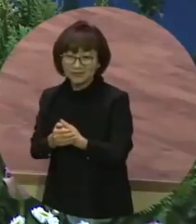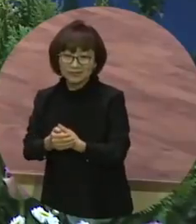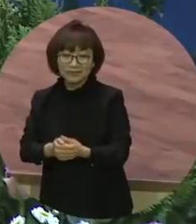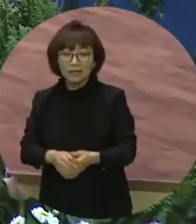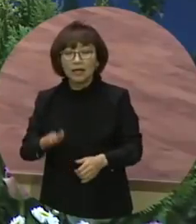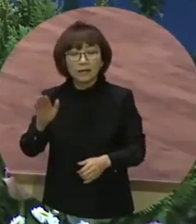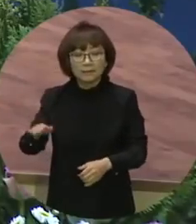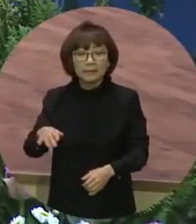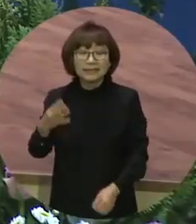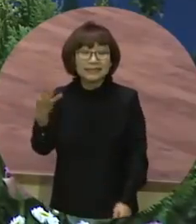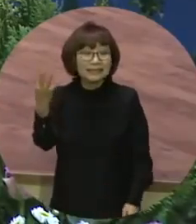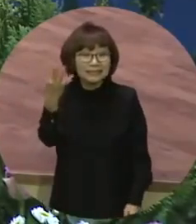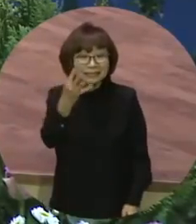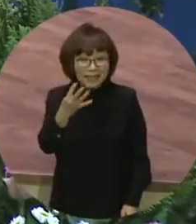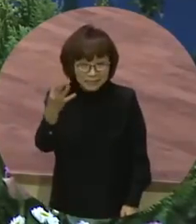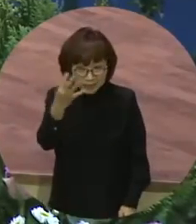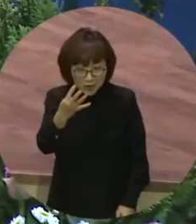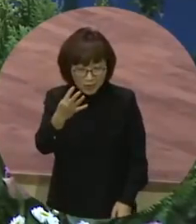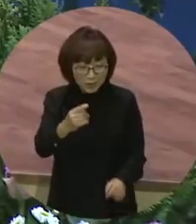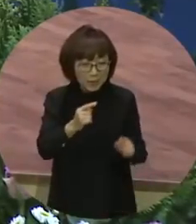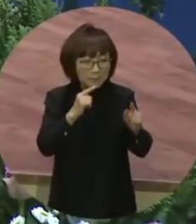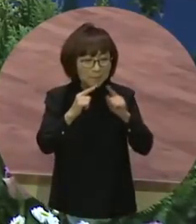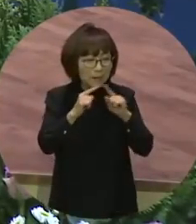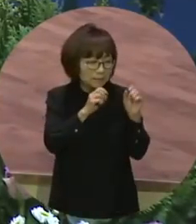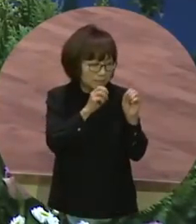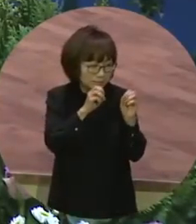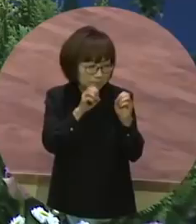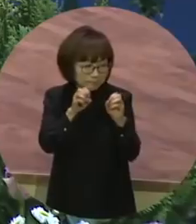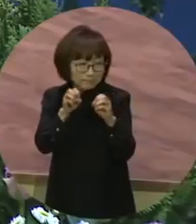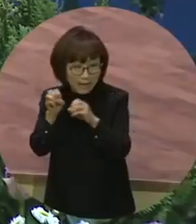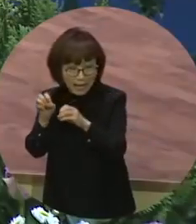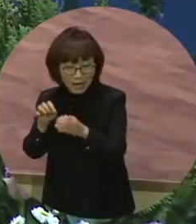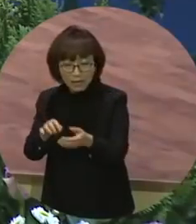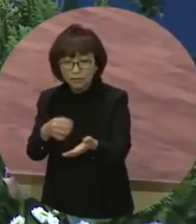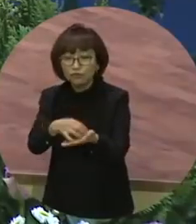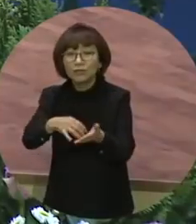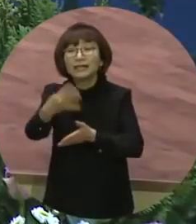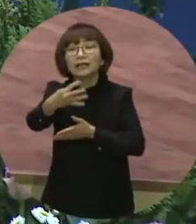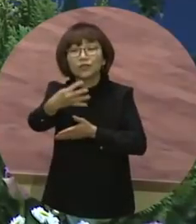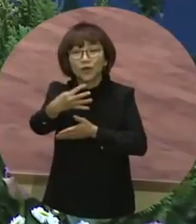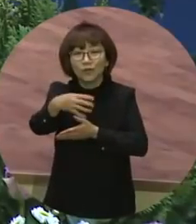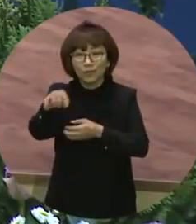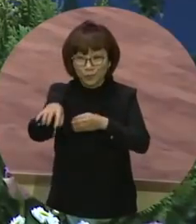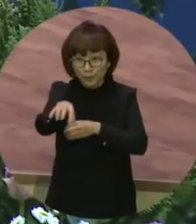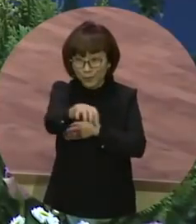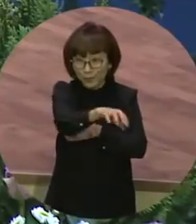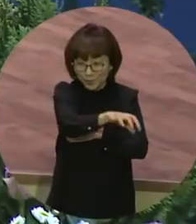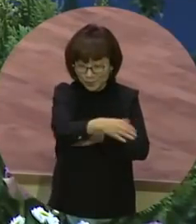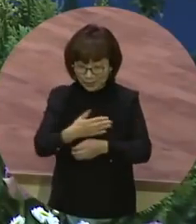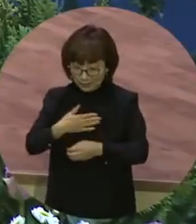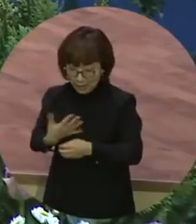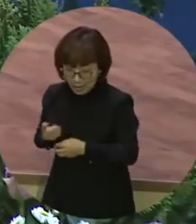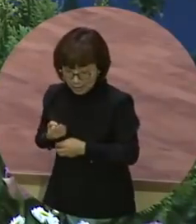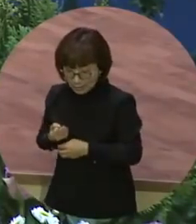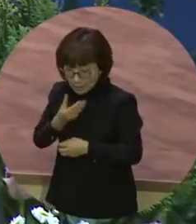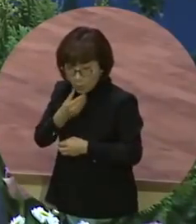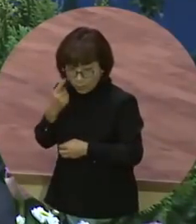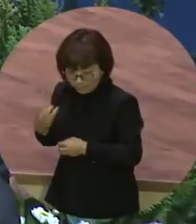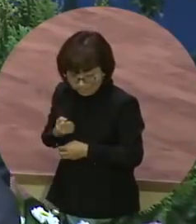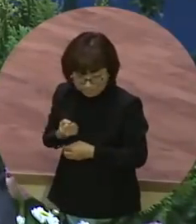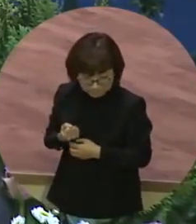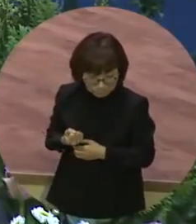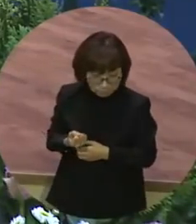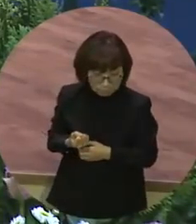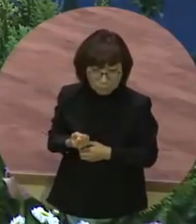거예요. 누구를 잡든지 여러분 속에 있는 내게 내고 내게 주노니 뭐가 어렵습니까? 아, 돈 100만